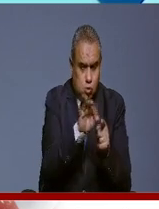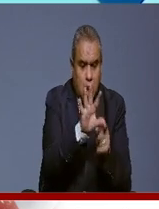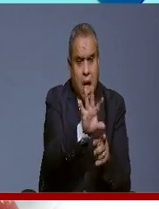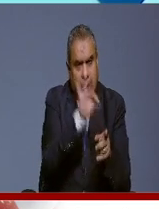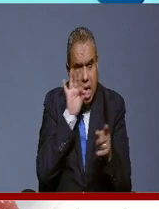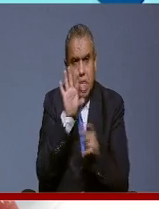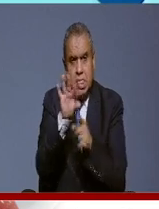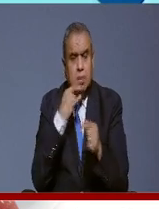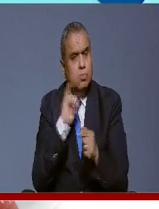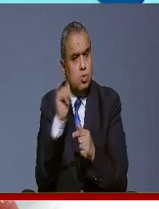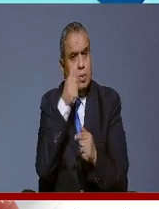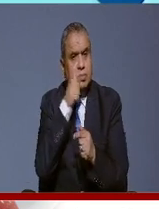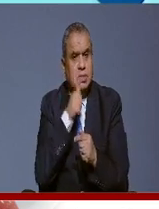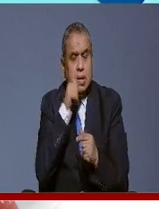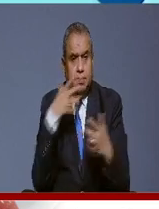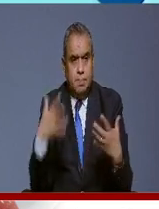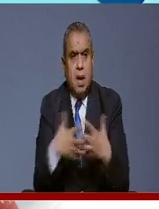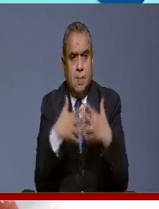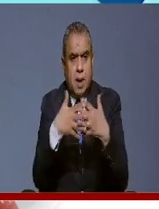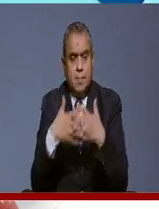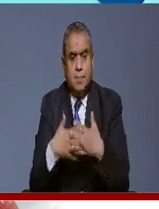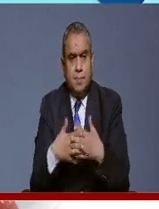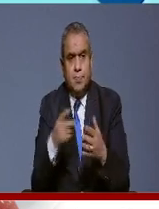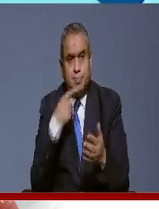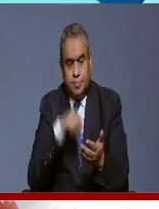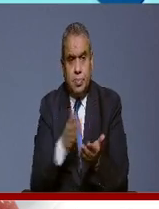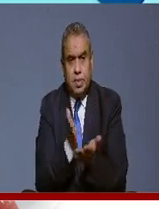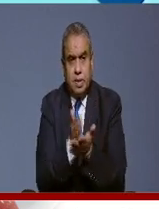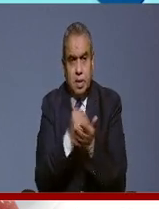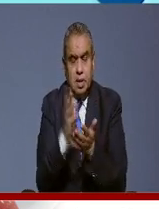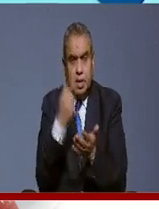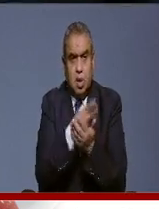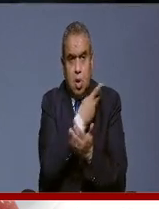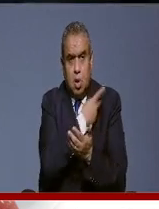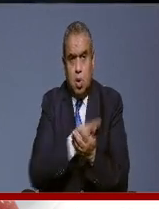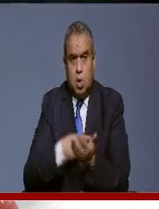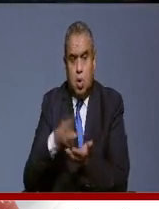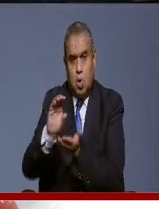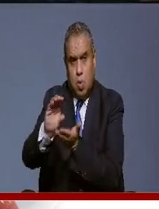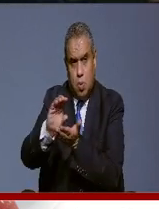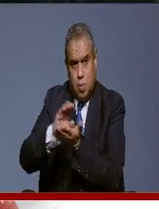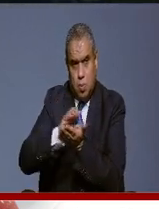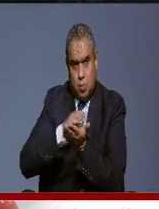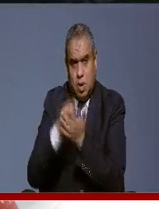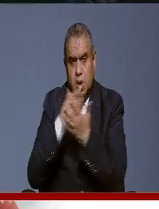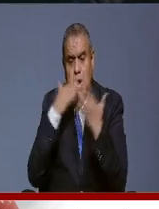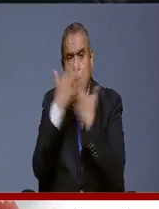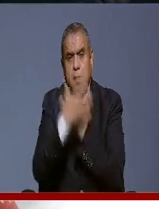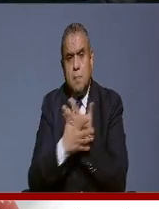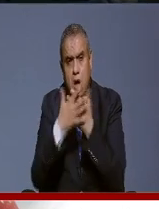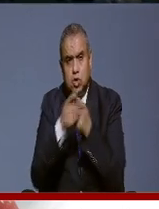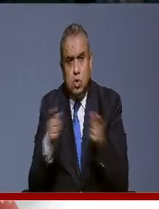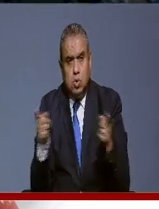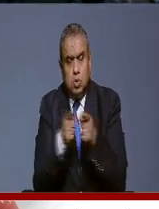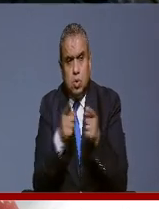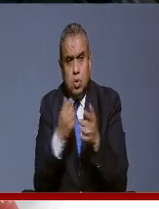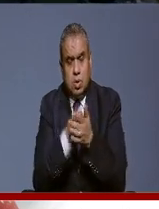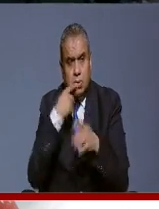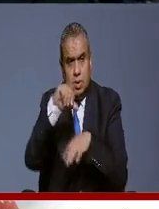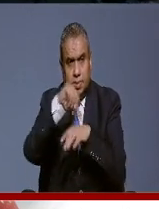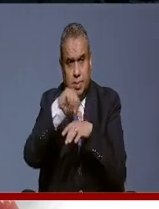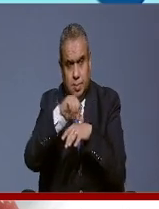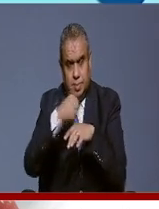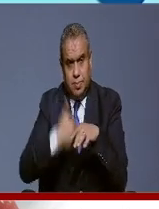بس كان عندنا تم تخصيص من الحكومه الحمد لله للمشروعات الصغيره قطع صغيرة بحق